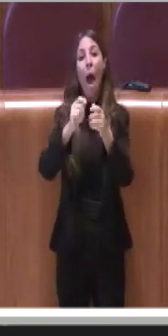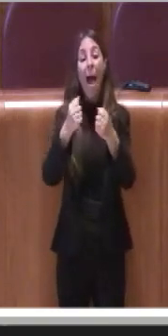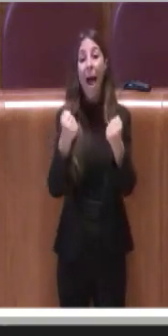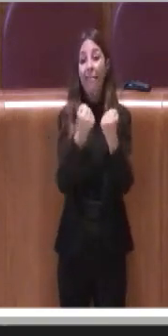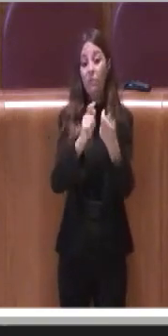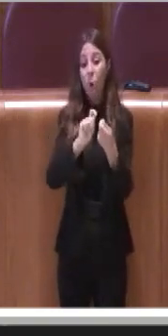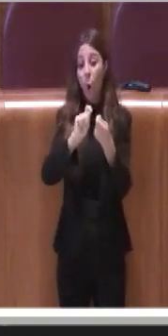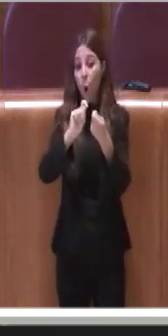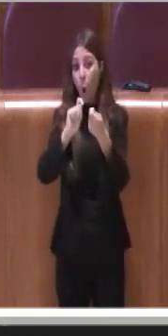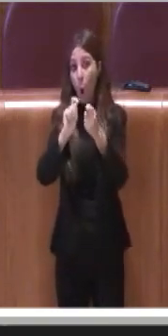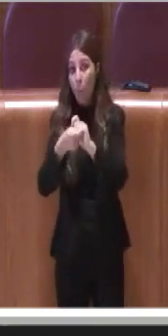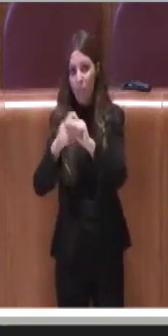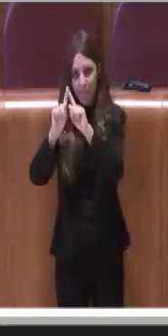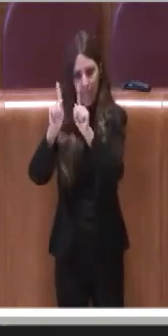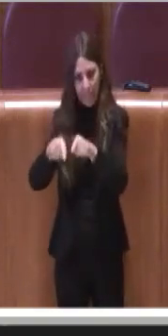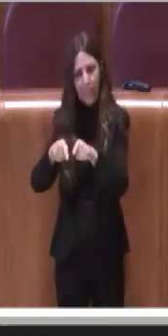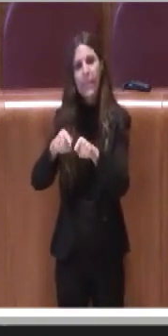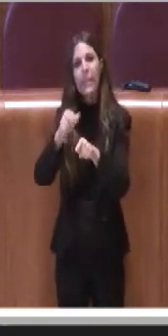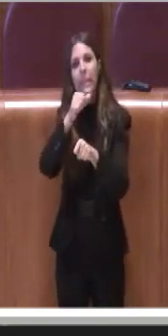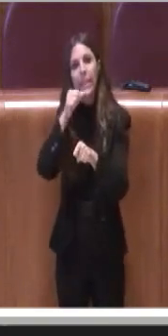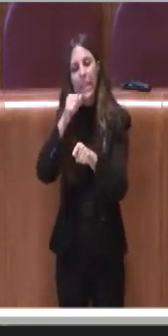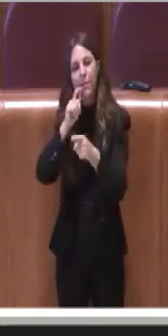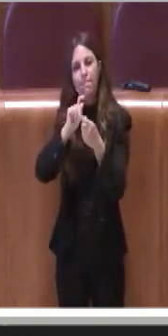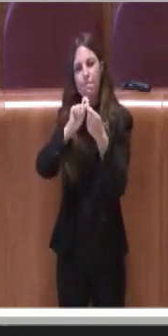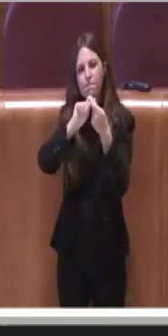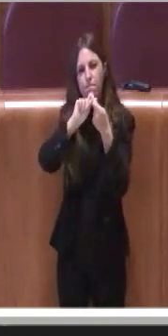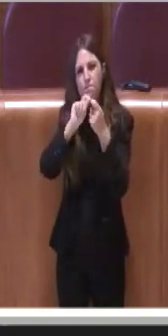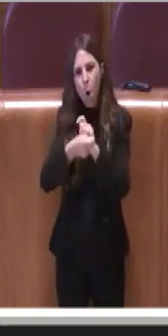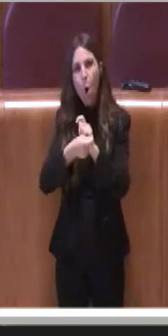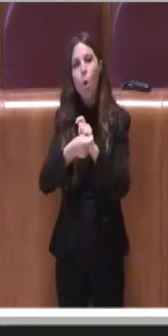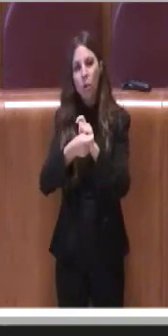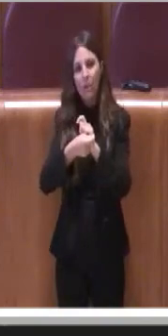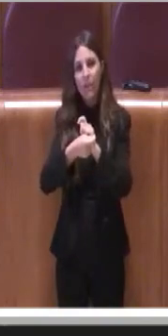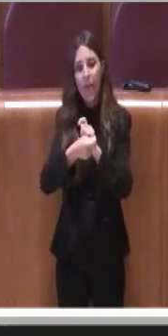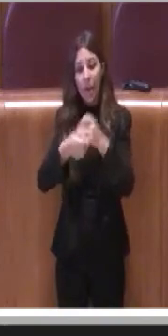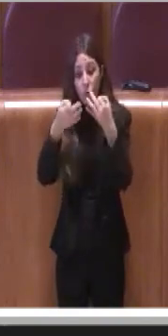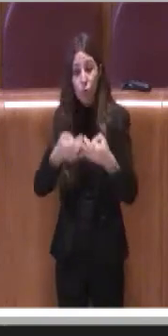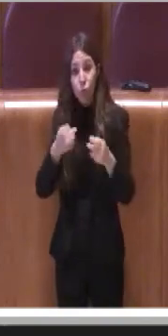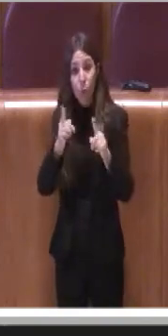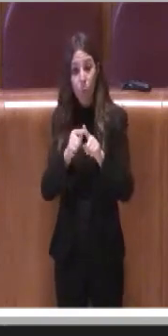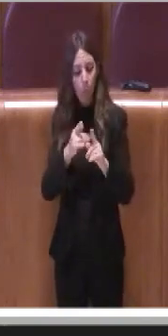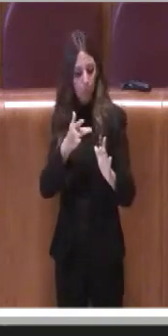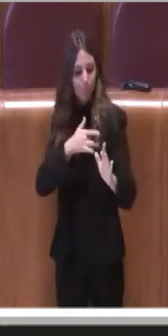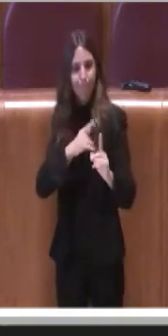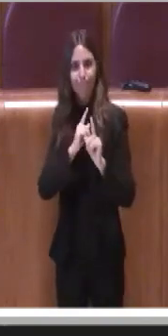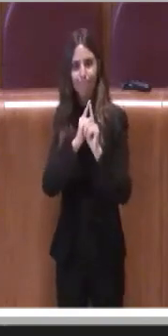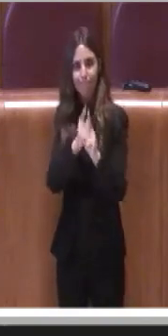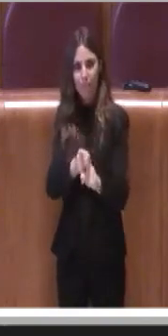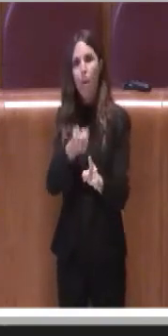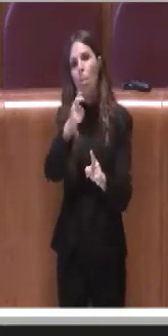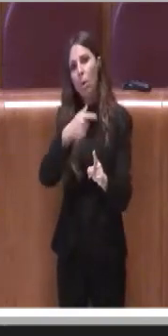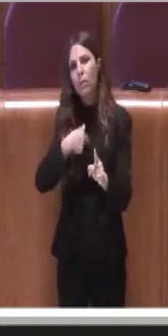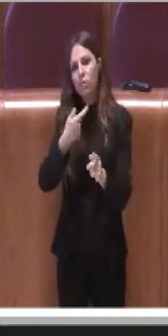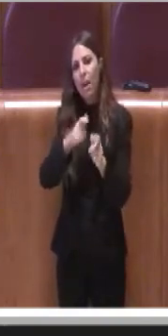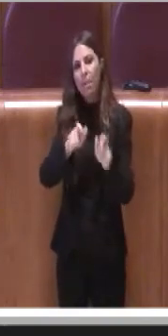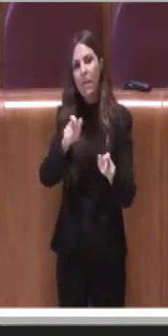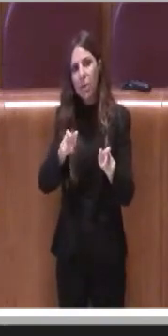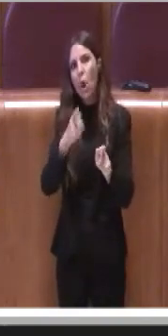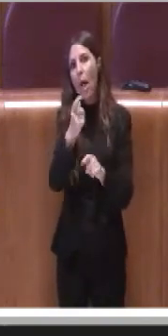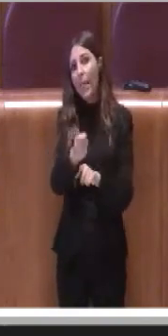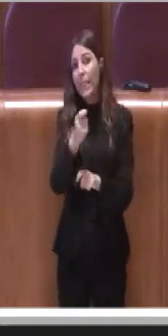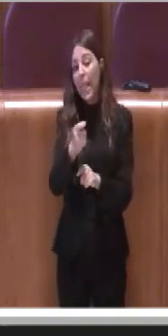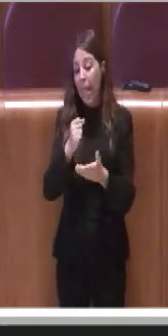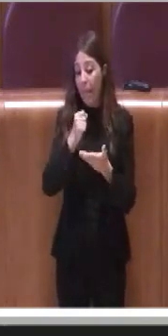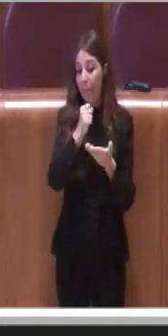di modificare, come è giusto eticamente, nei confronti e delle persone che hanno investito denaro e delle persone